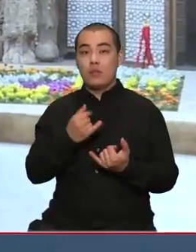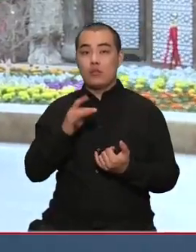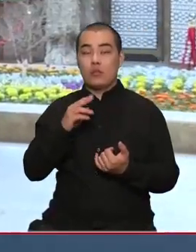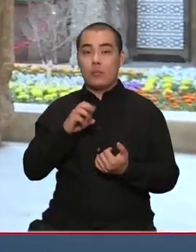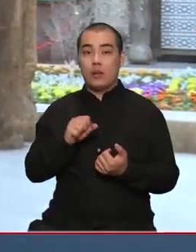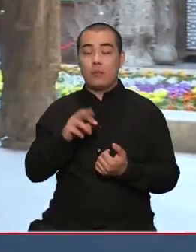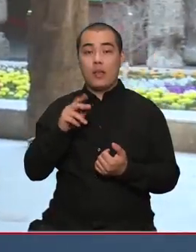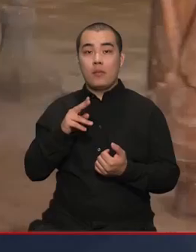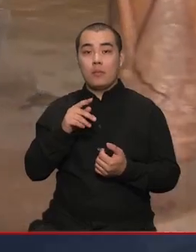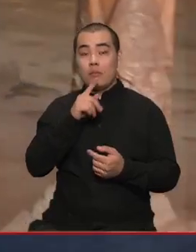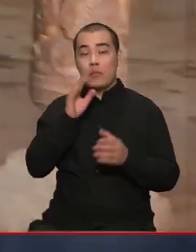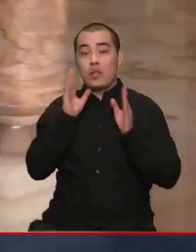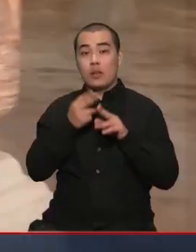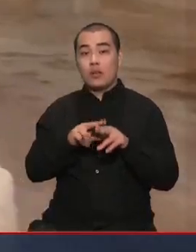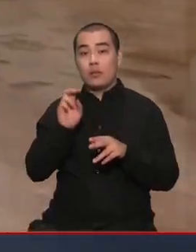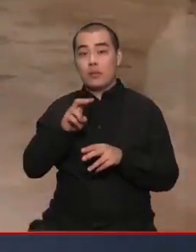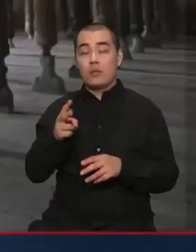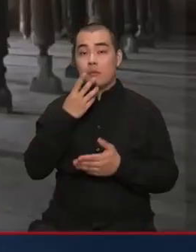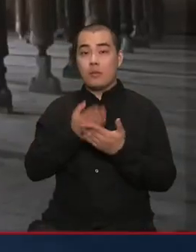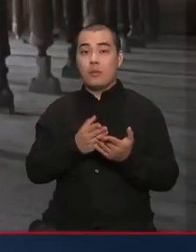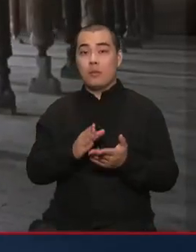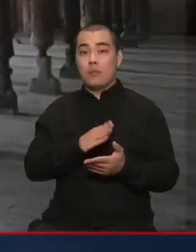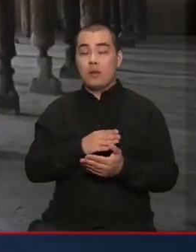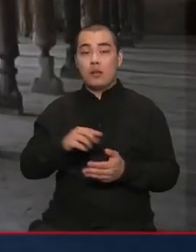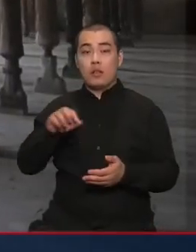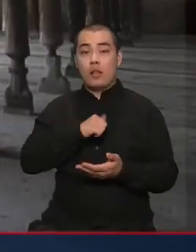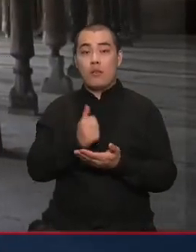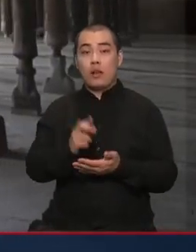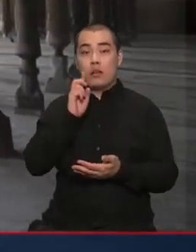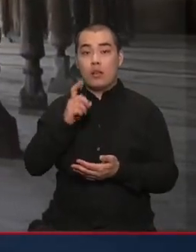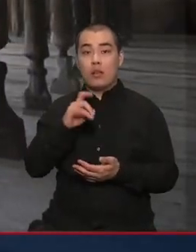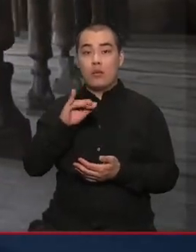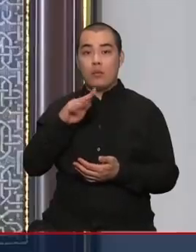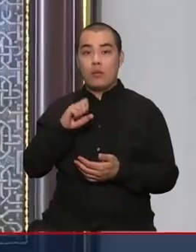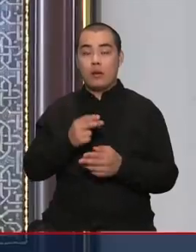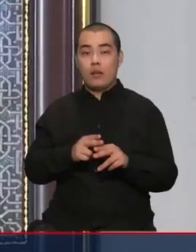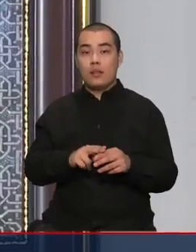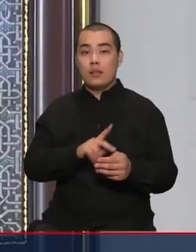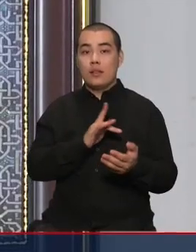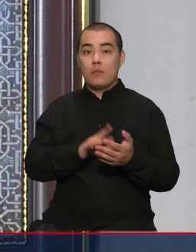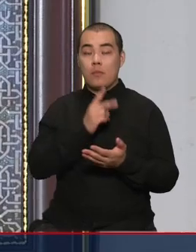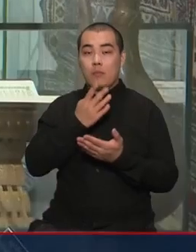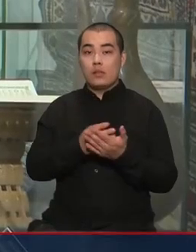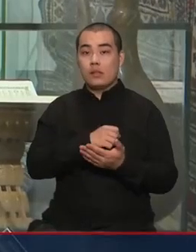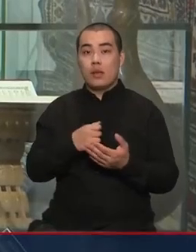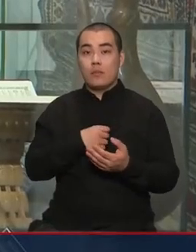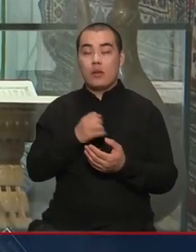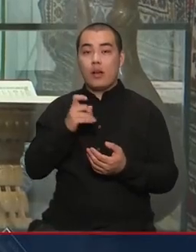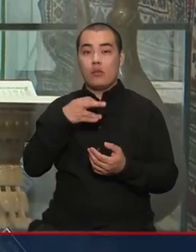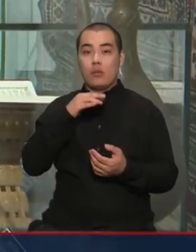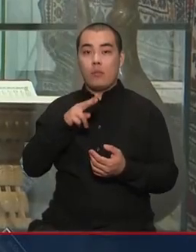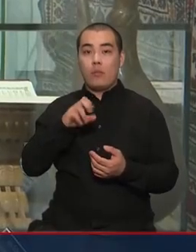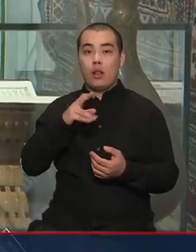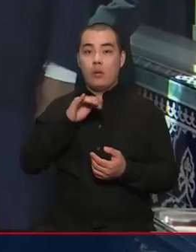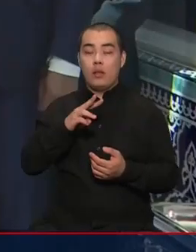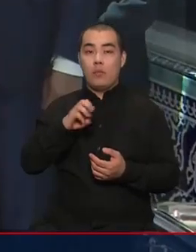Таш Хаули кешенін аралап көрді. Мемлекеттер басшылары Хиуаның орта ғасырлық шайыры, ағартушы, ойшыл Палуан